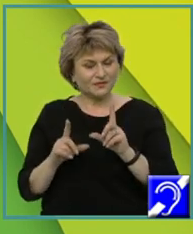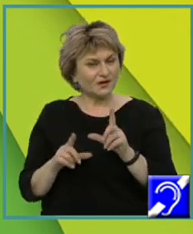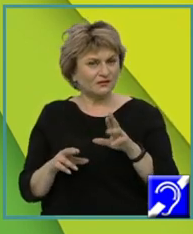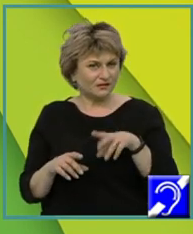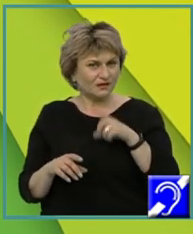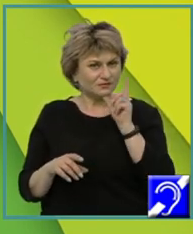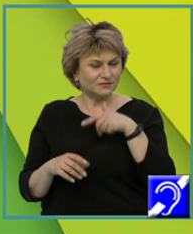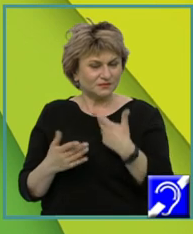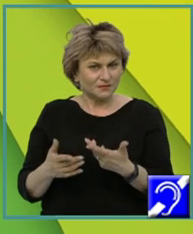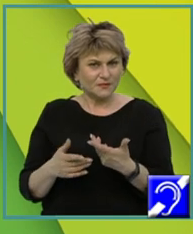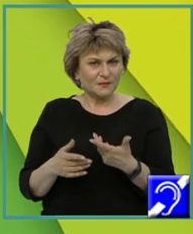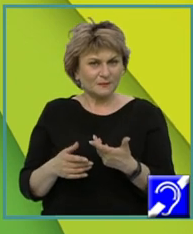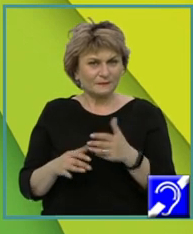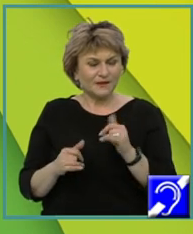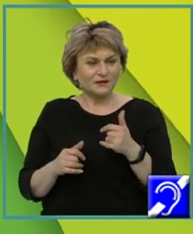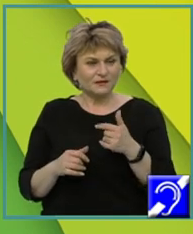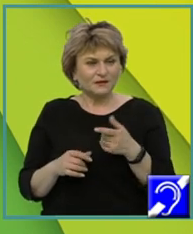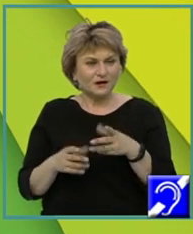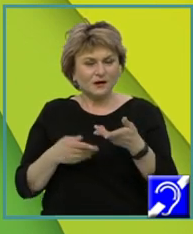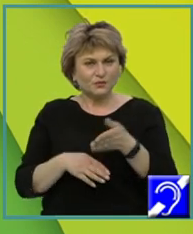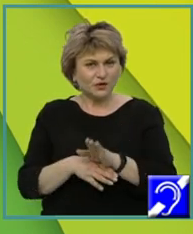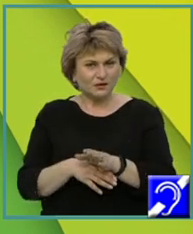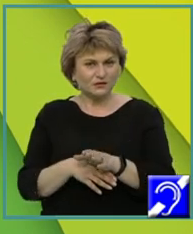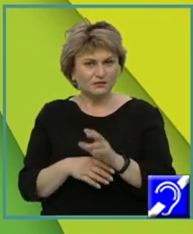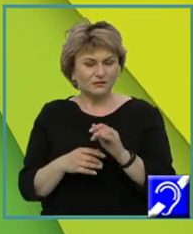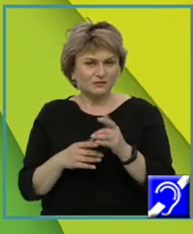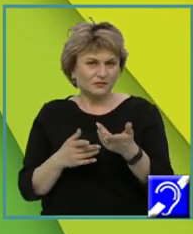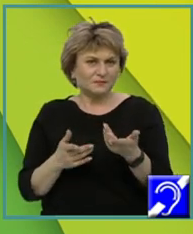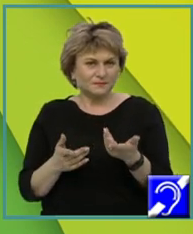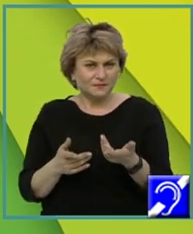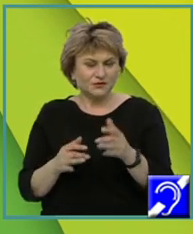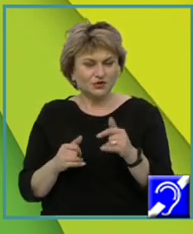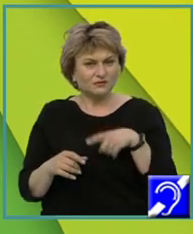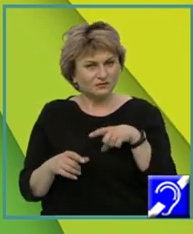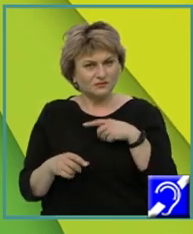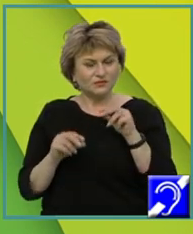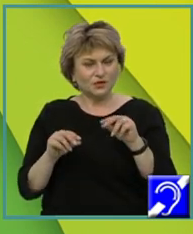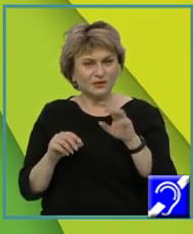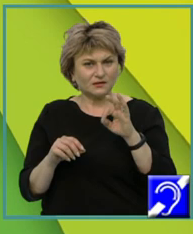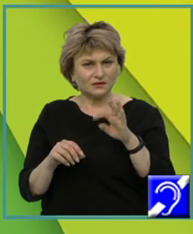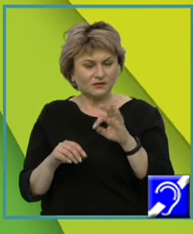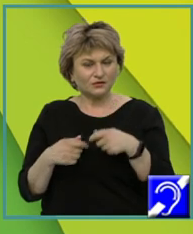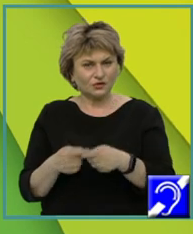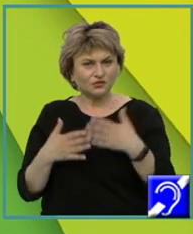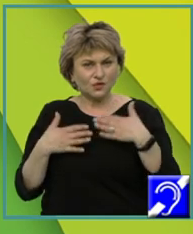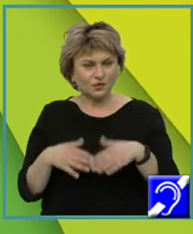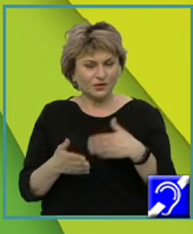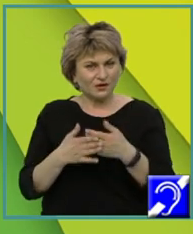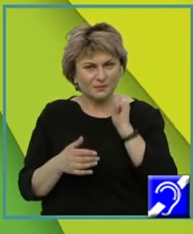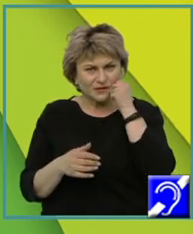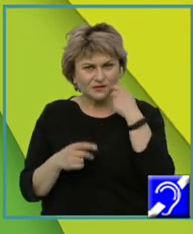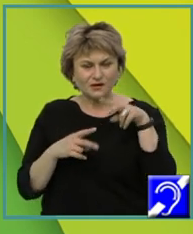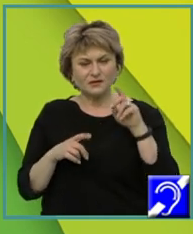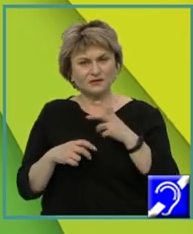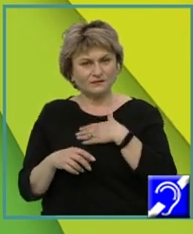așa cu figuri e unul la Dima a murit un dezinteres total Iată și doamna te din tot corpul acela îmbătrânit înainte